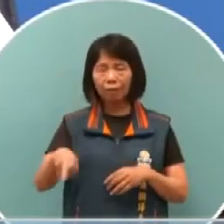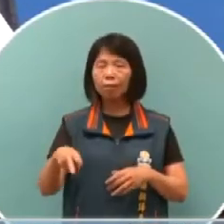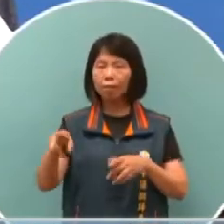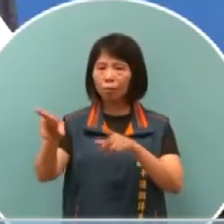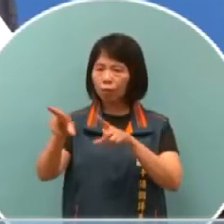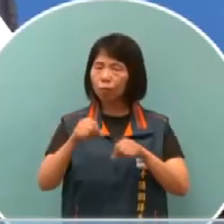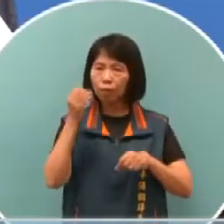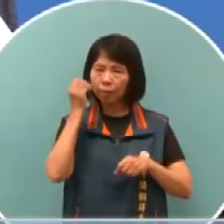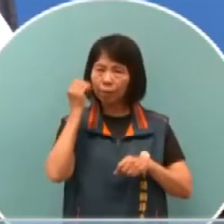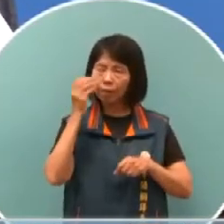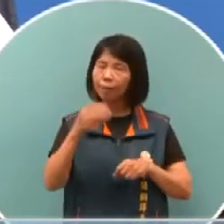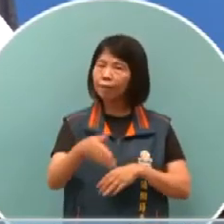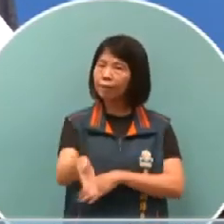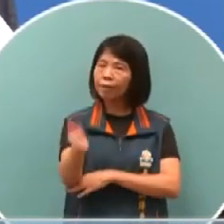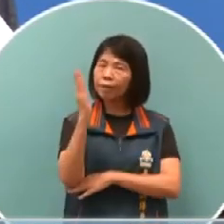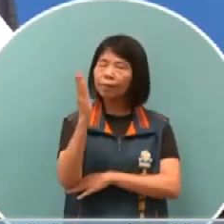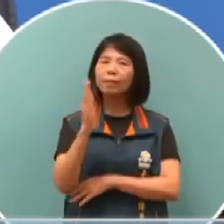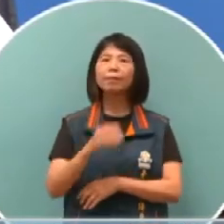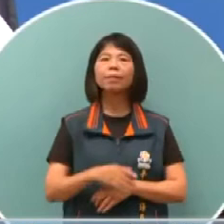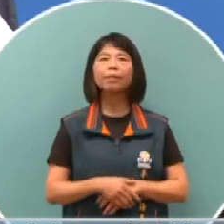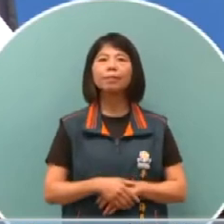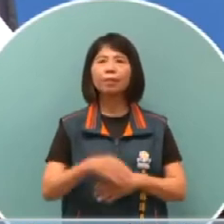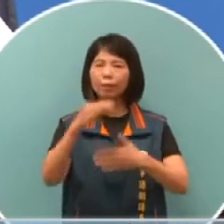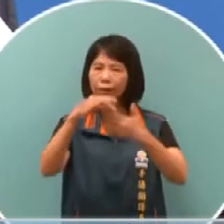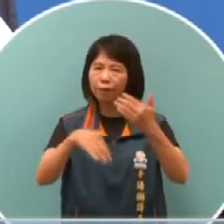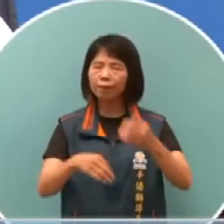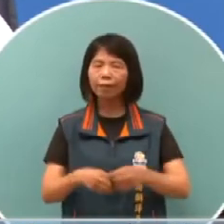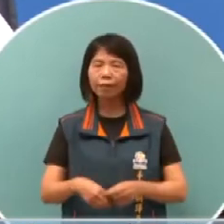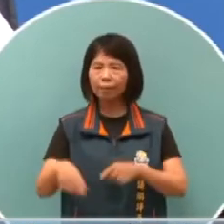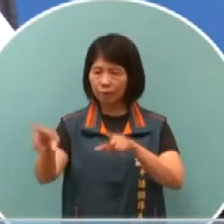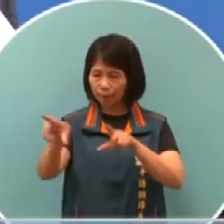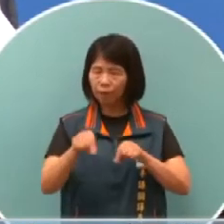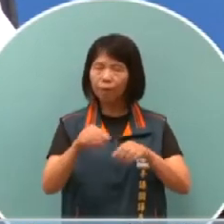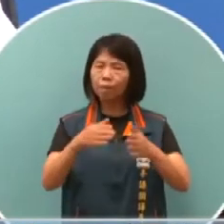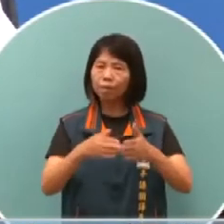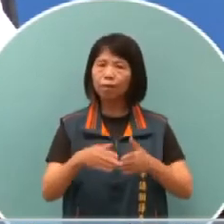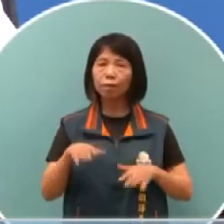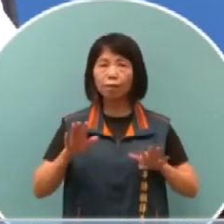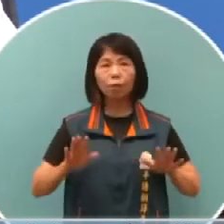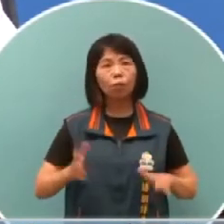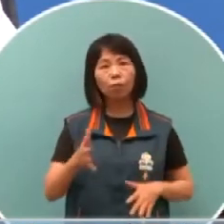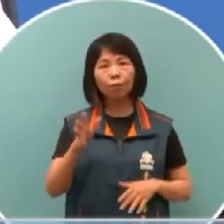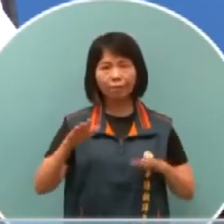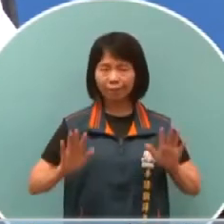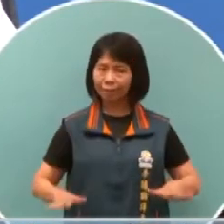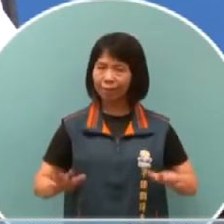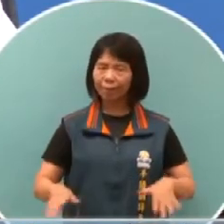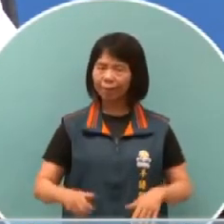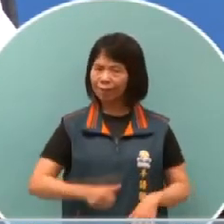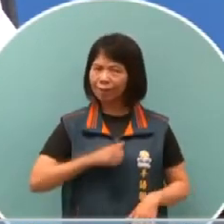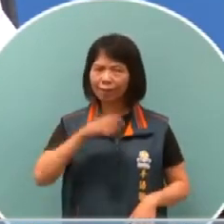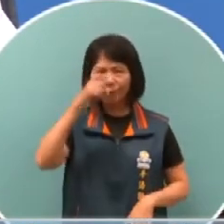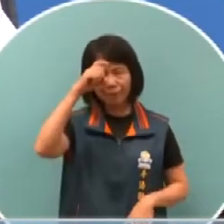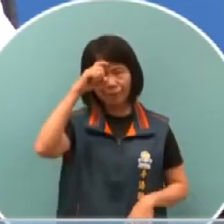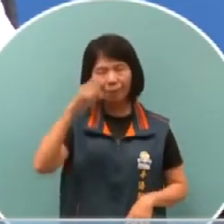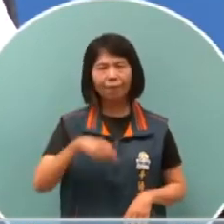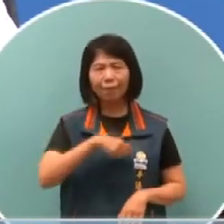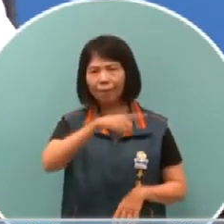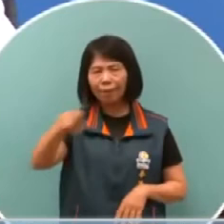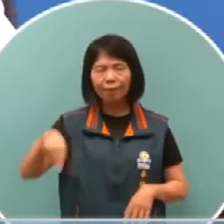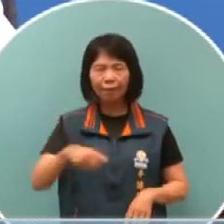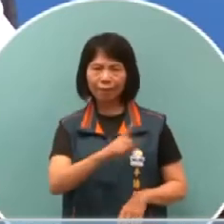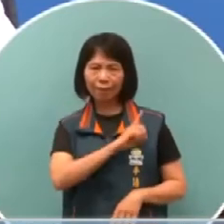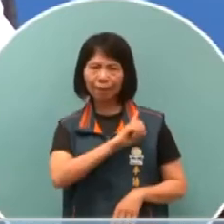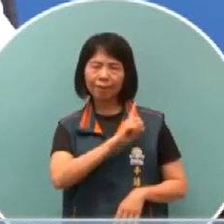遵守花莲县政府我们的呼吁，也要拜托大家，因为现在我们真的希望大家把